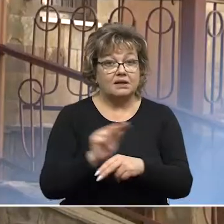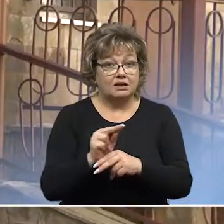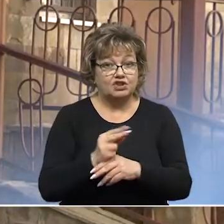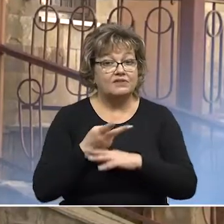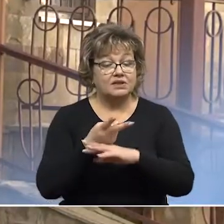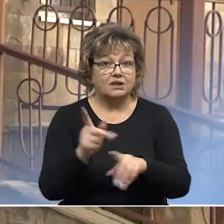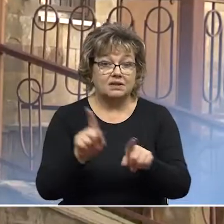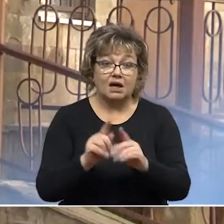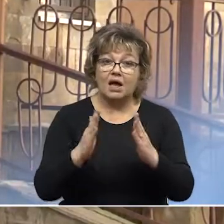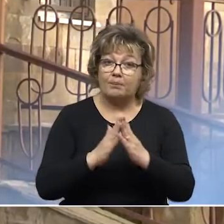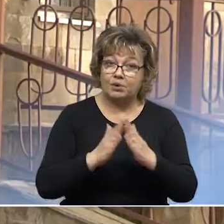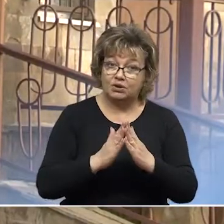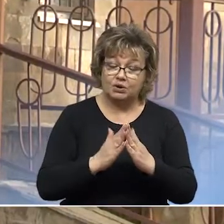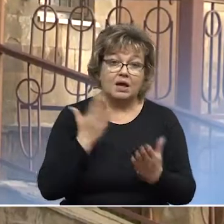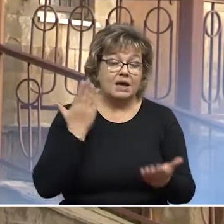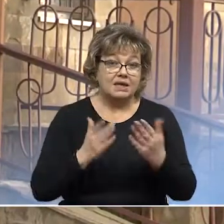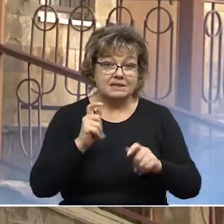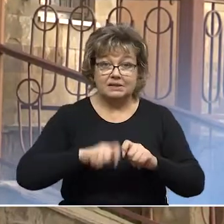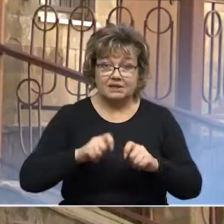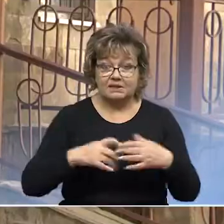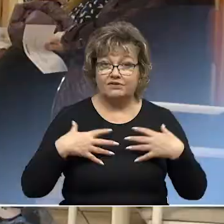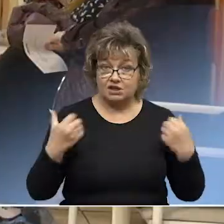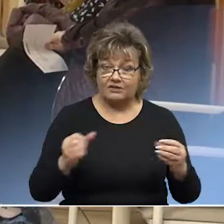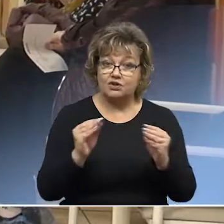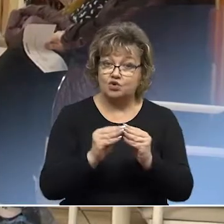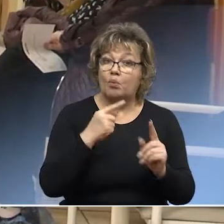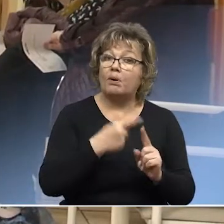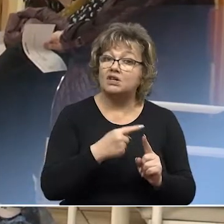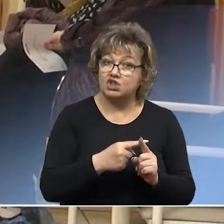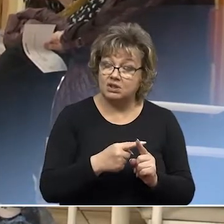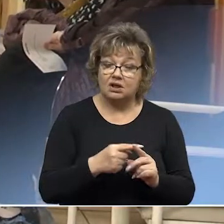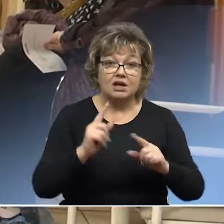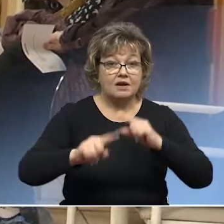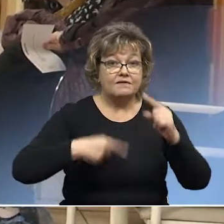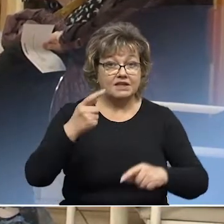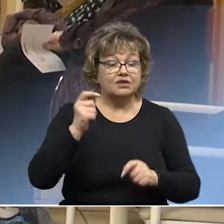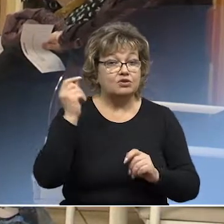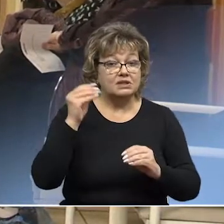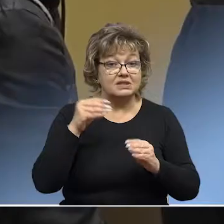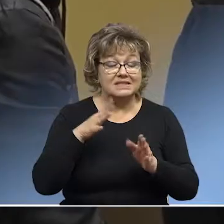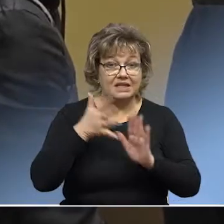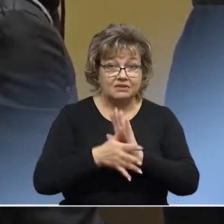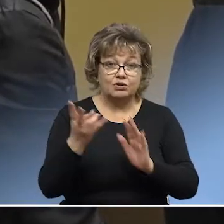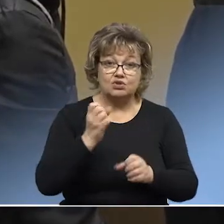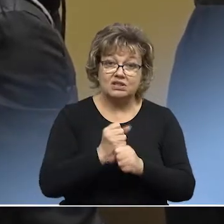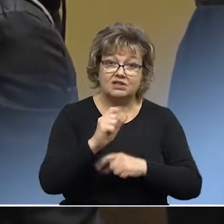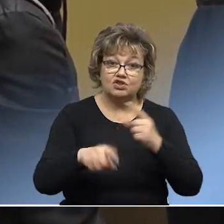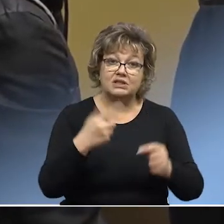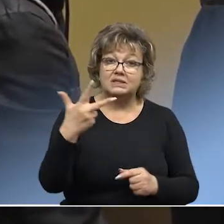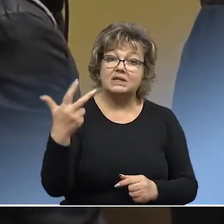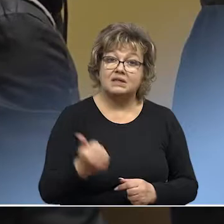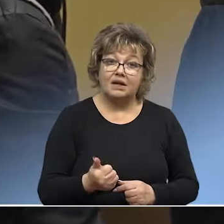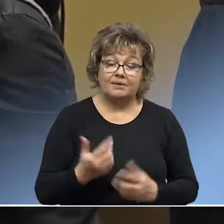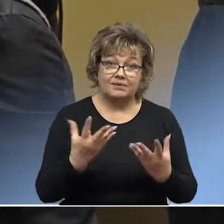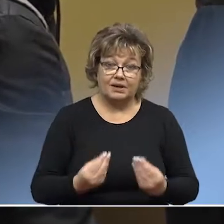лечения как в стационаре, так и амбулаторно. Ну а если тест выздоравливающего все еще положительный, следующее исследование можно проводить не раньше, чем